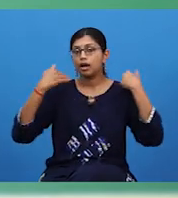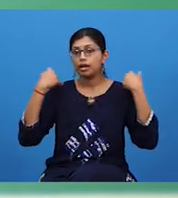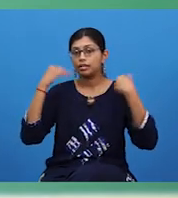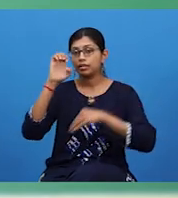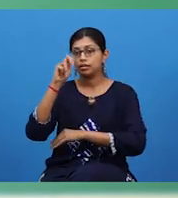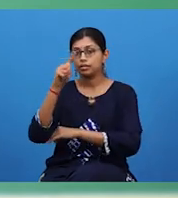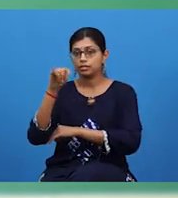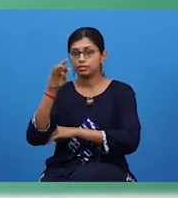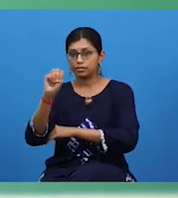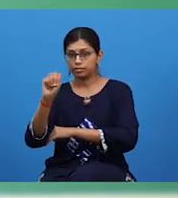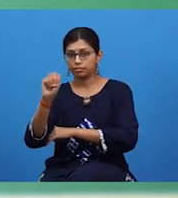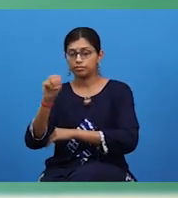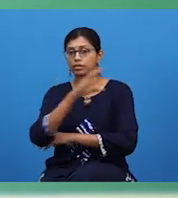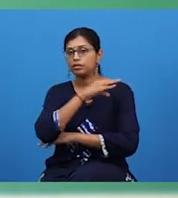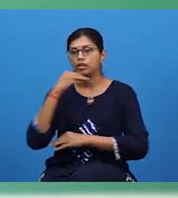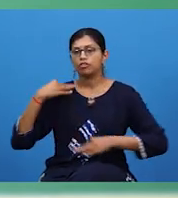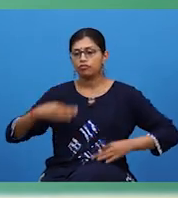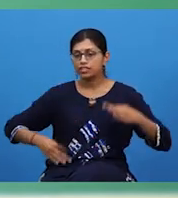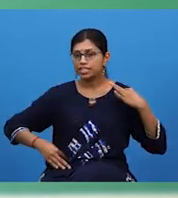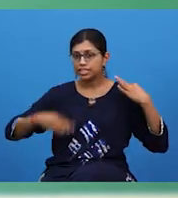tidak melibatkan sebarang enzim.